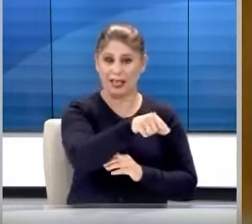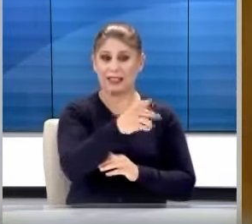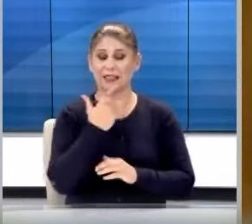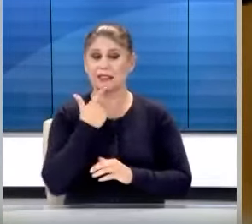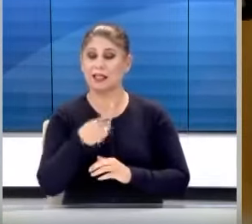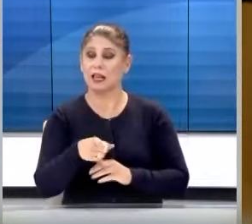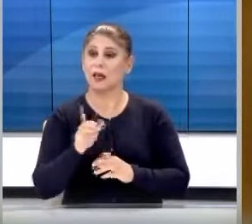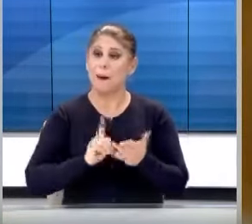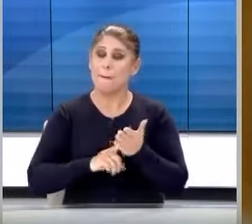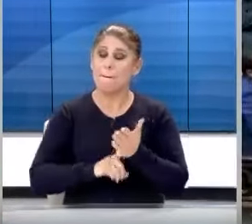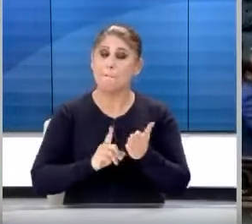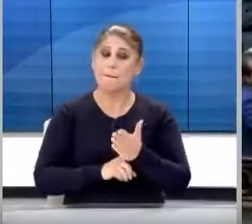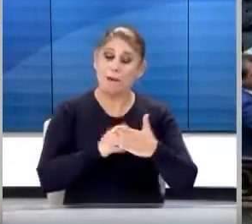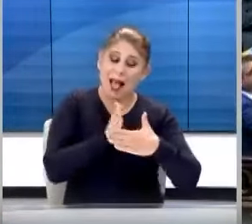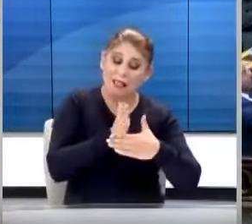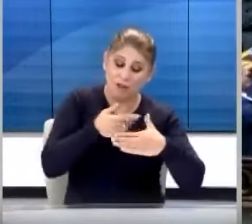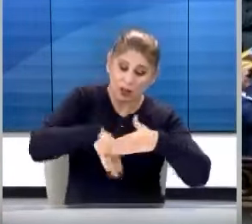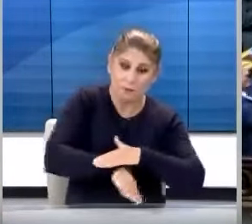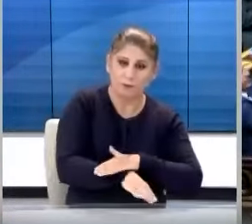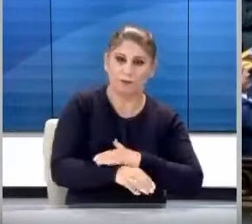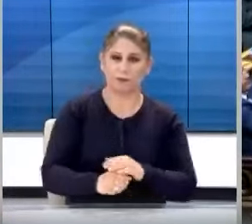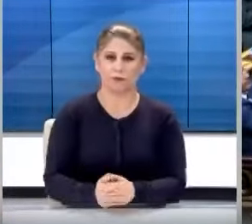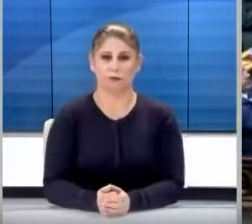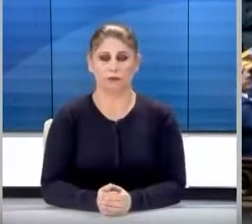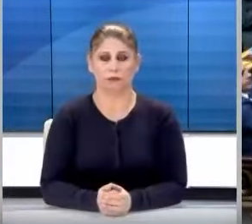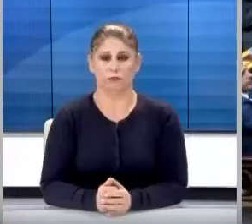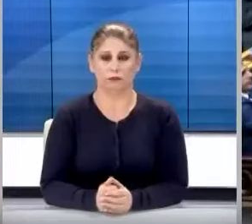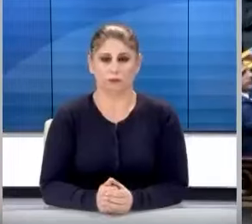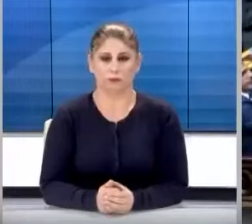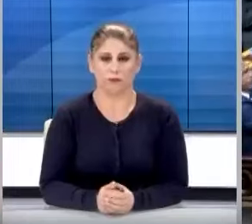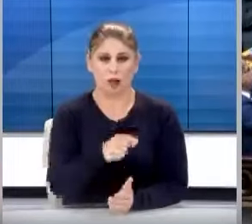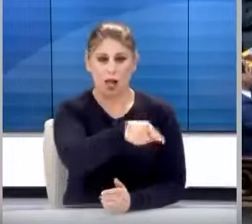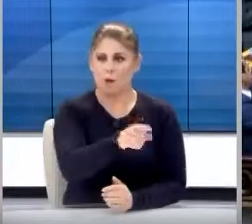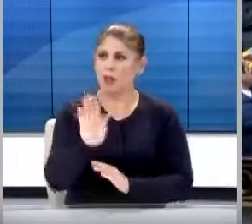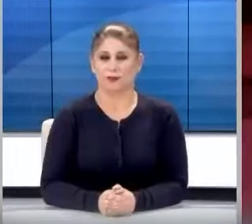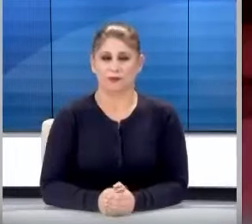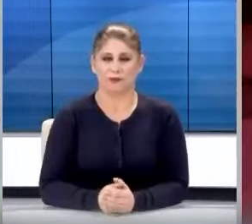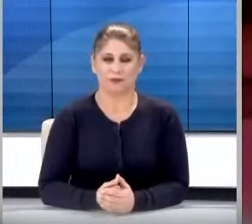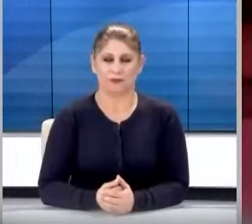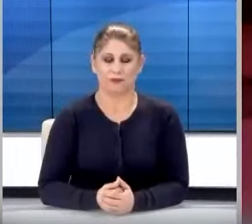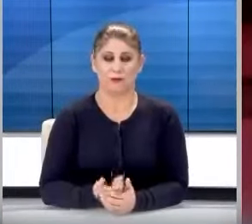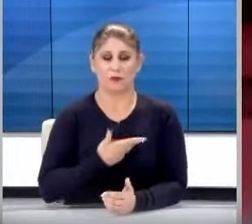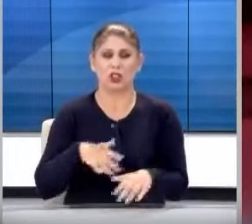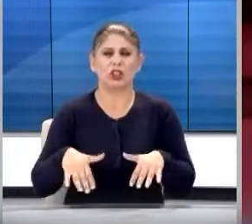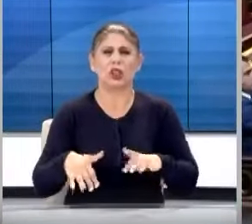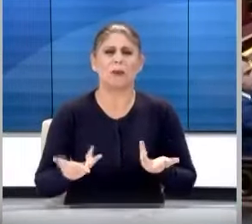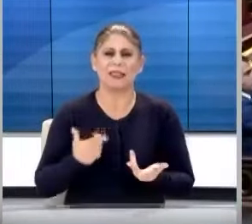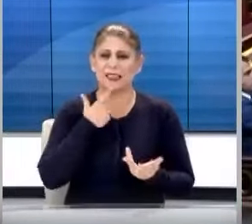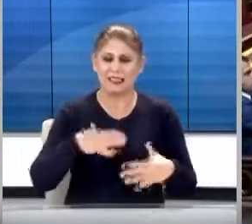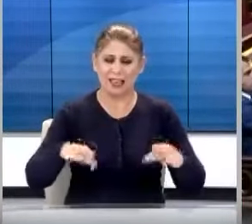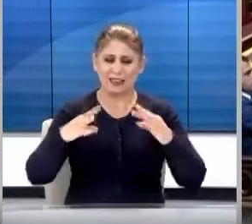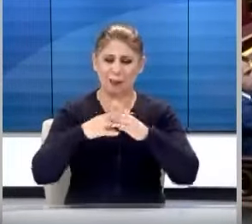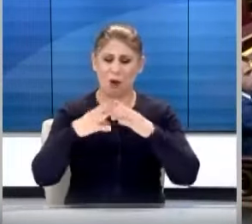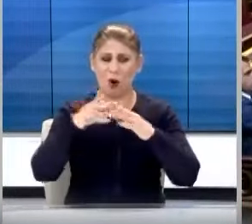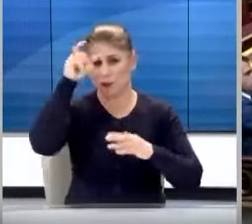να κάνεις. Κύριε Βελόπουλε, όχι ατομικά, στο σώμα απευθυνόμαστε. Ελάτε κύριε τώρα. Πρόεδρε μου, πετάγονται από κάτω συνέχεια. Τρομάξατε γιατί κηρύξατε τον